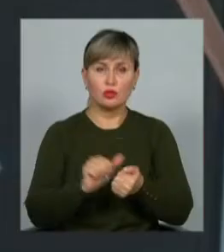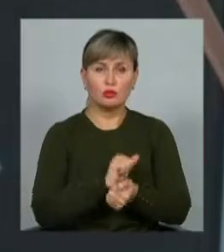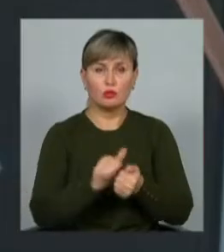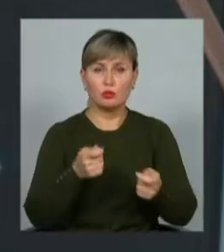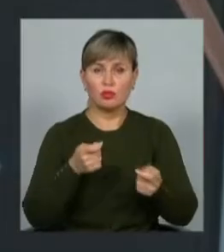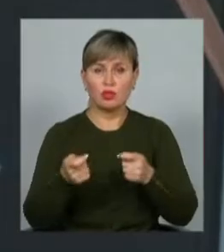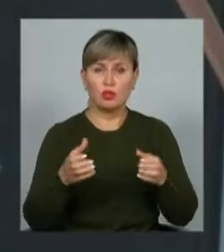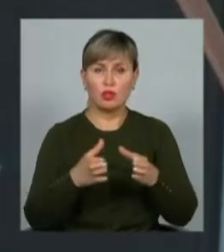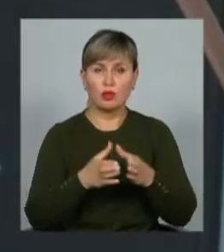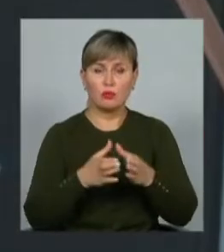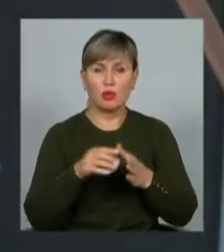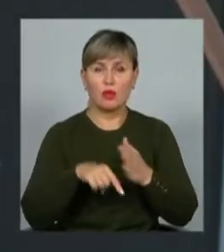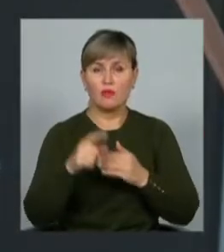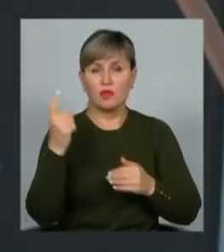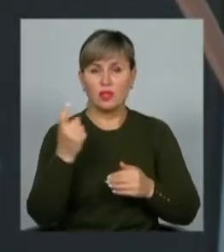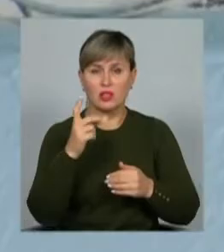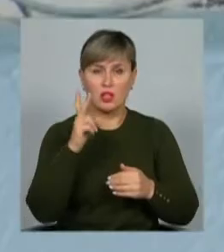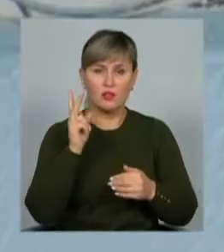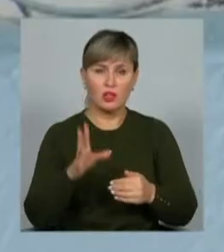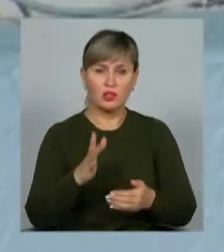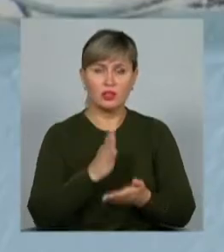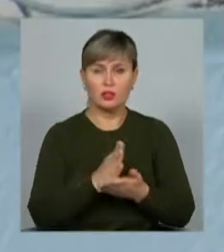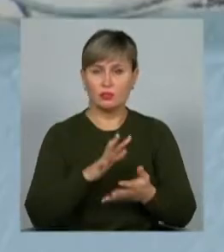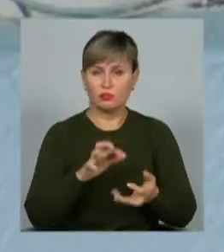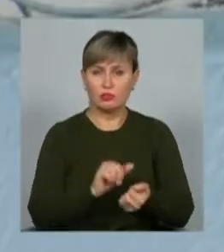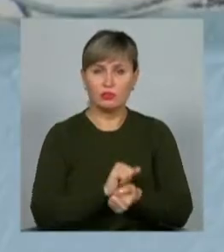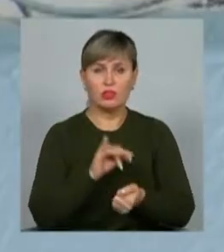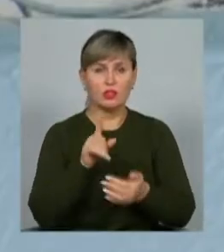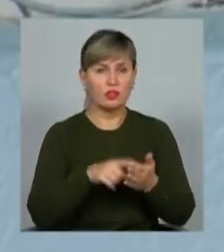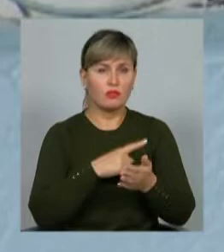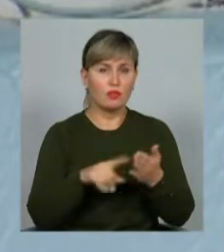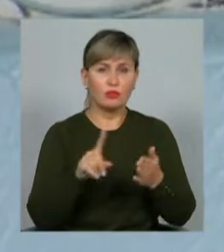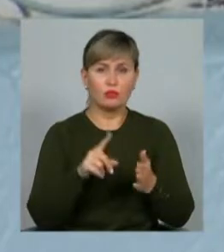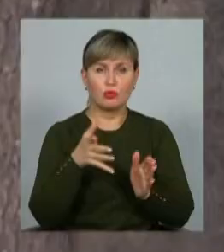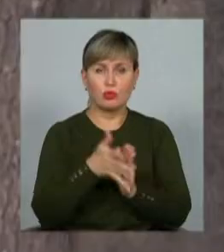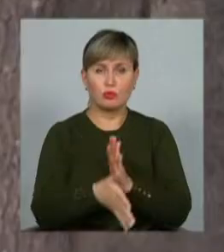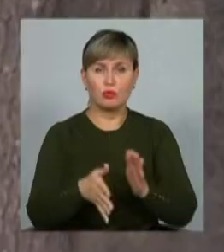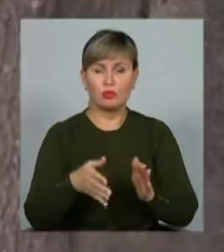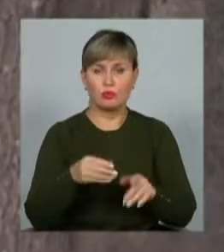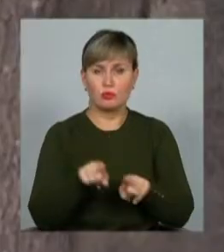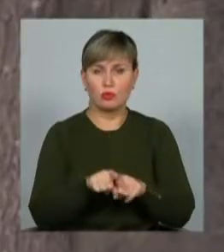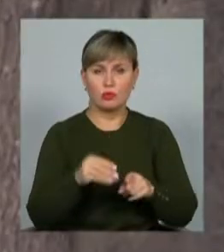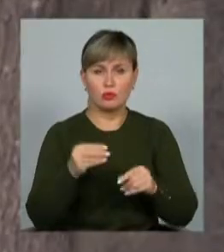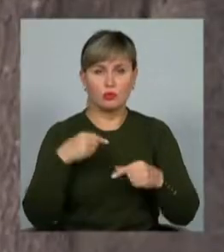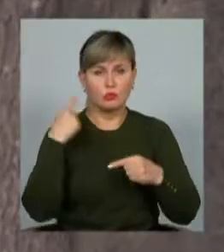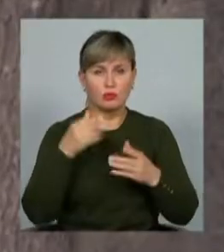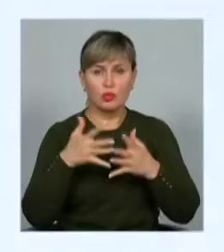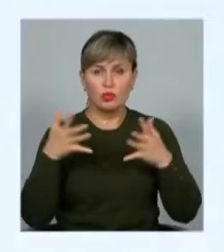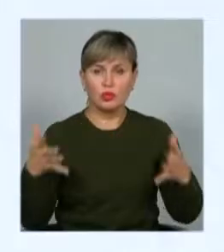управляющей компании. Но вот владельцы квартир стоят на своем и не верят, что на ремонт подрядчик потратил такие большие